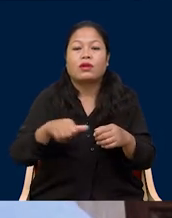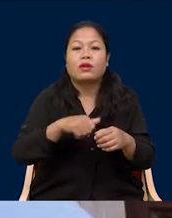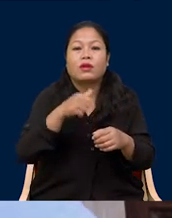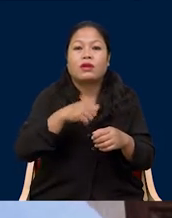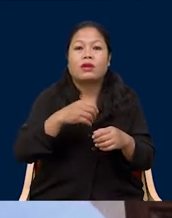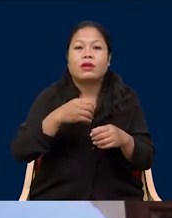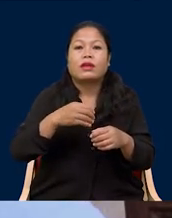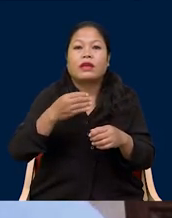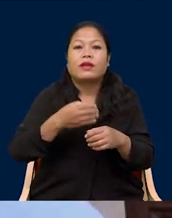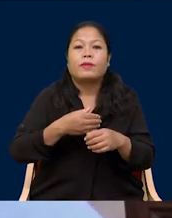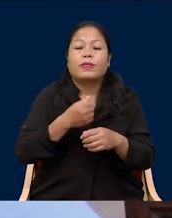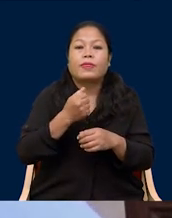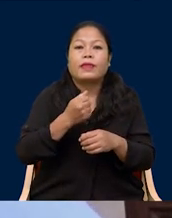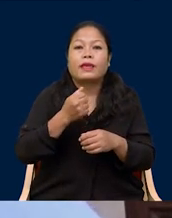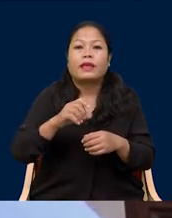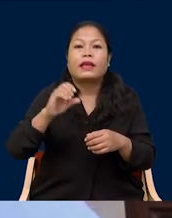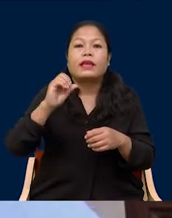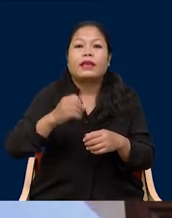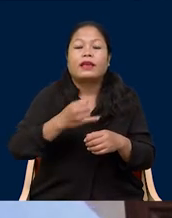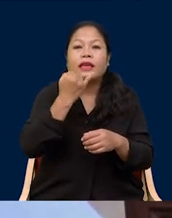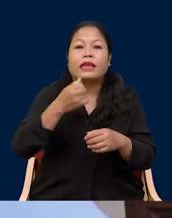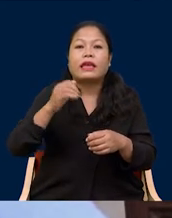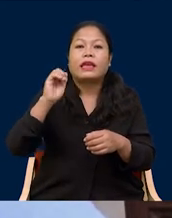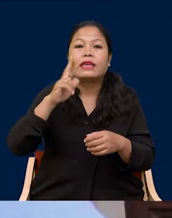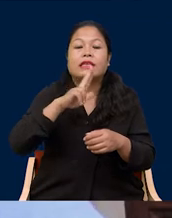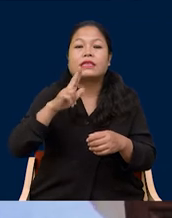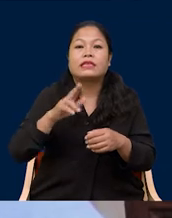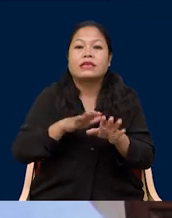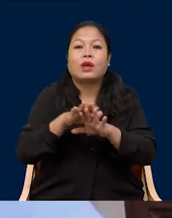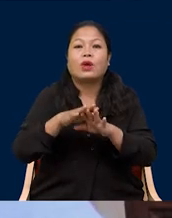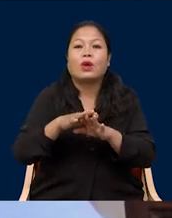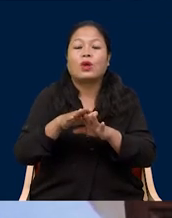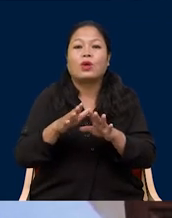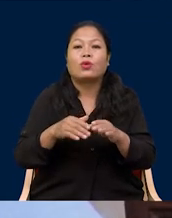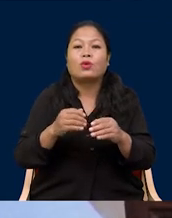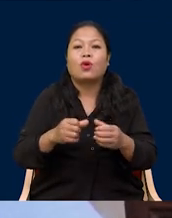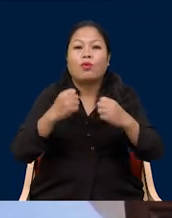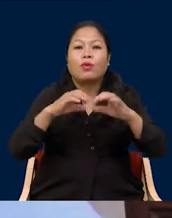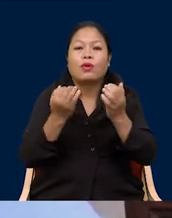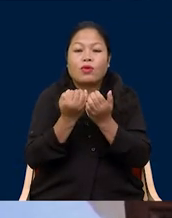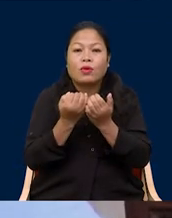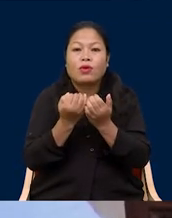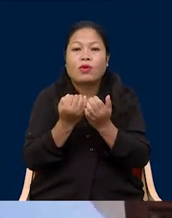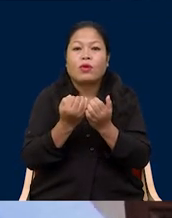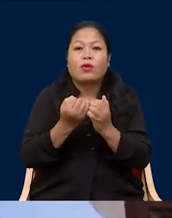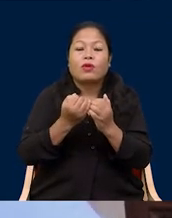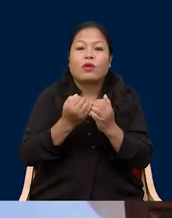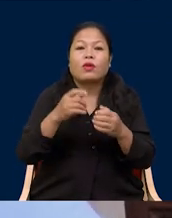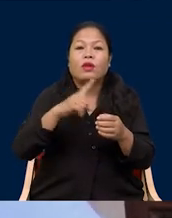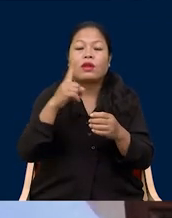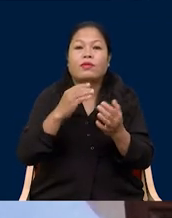भने पनि होइन एसीहरू युज नगर्ने हिसाबले चाहिँ होइन र त्यसको एयर कन्डिसनिङ नेचुरल हिसाबले र